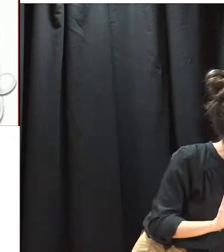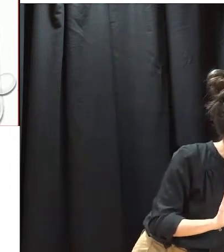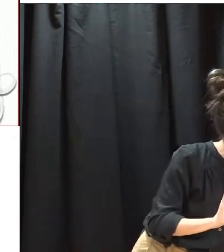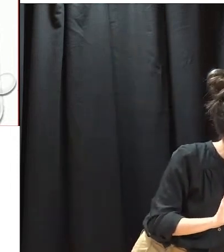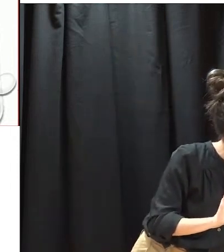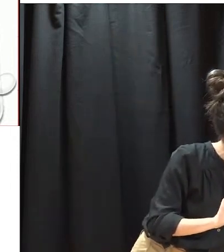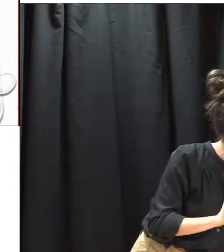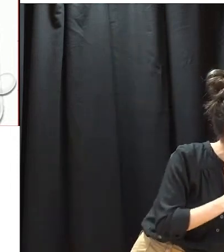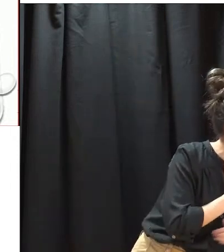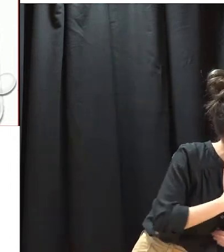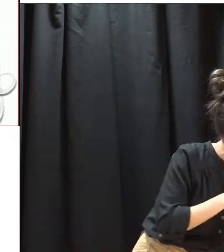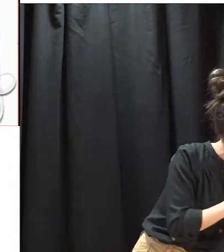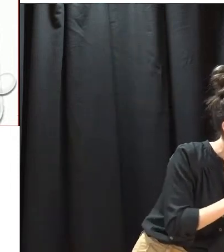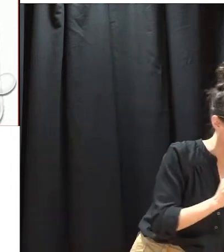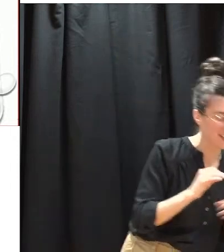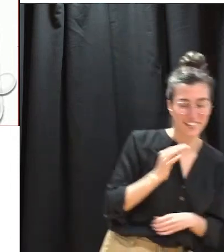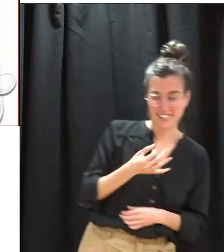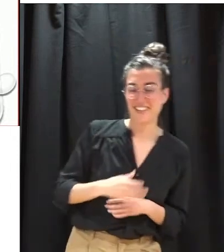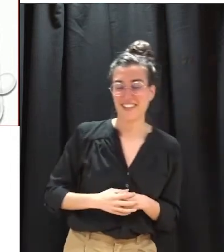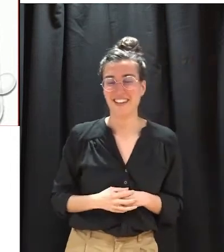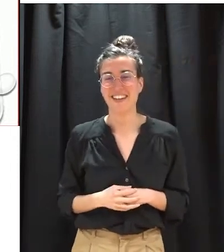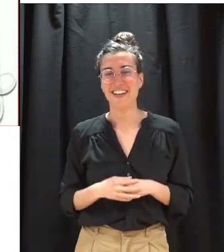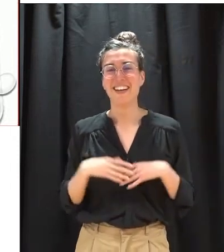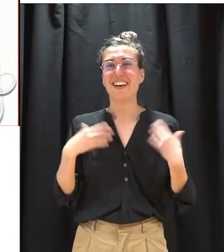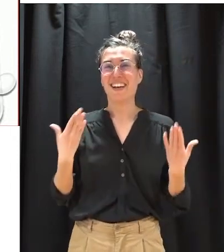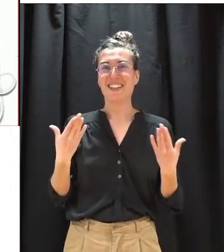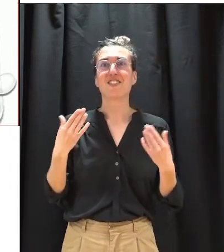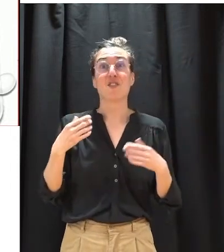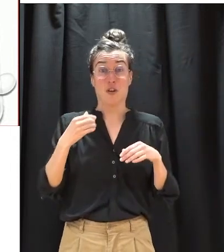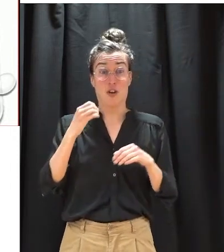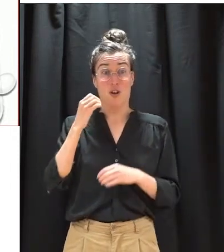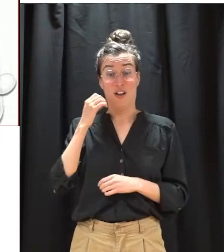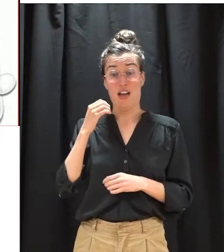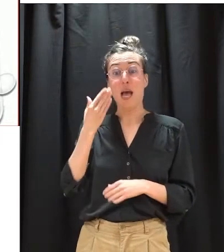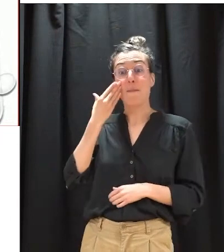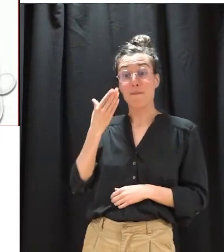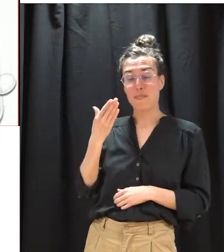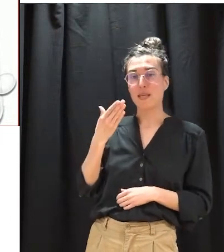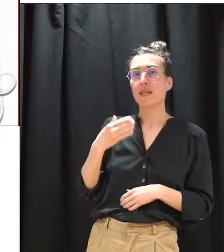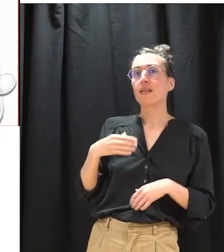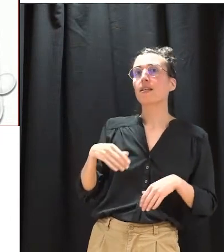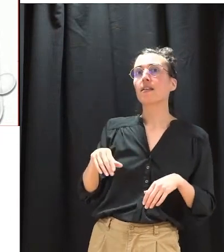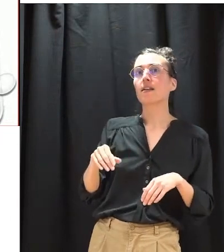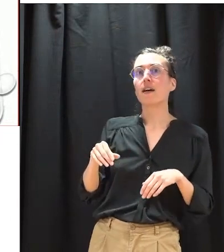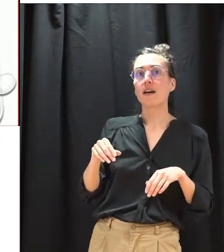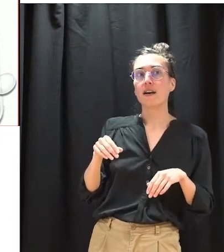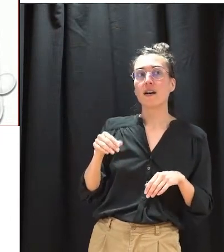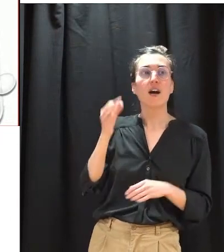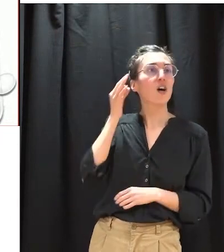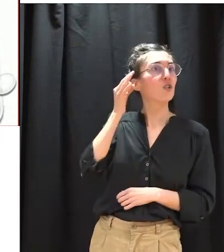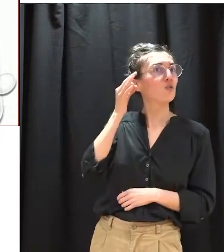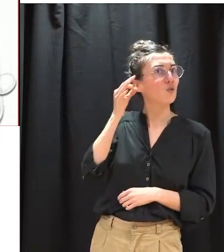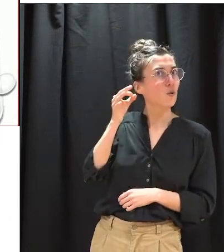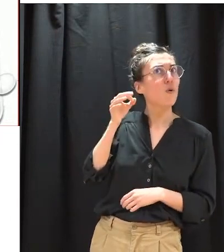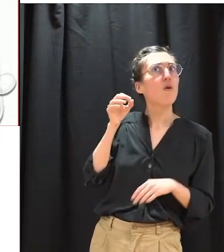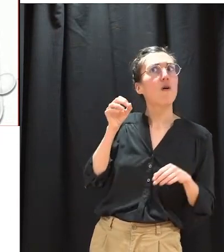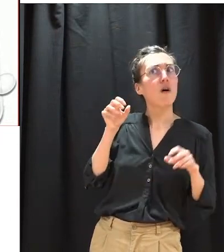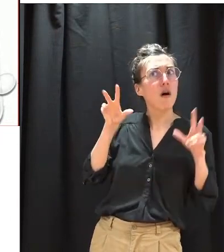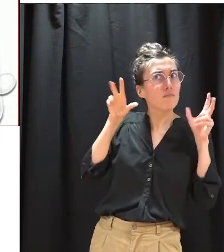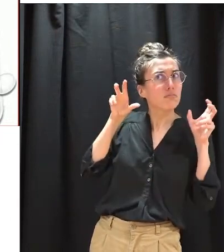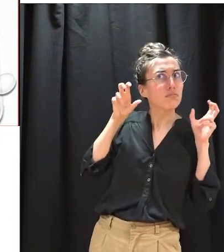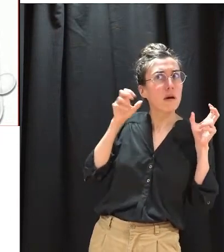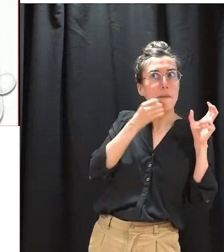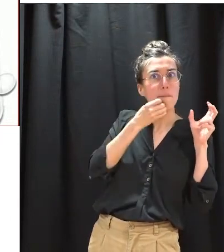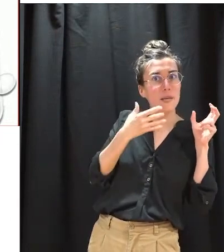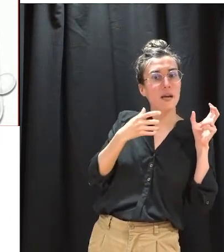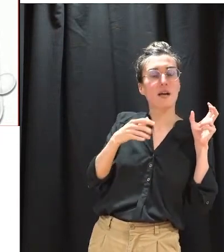Ils s'appuieront davantage sur l'audition. S'ils ont une bonne récupération auditive, ils s'appuieront davantage sur l'audition